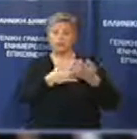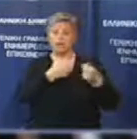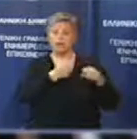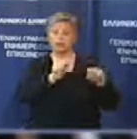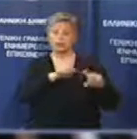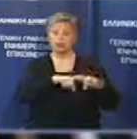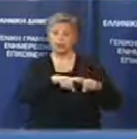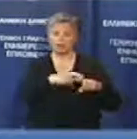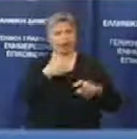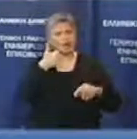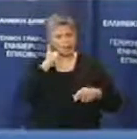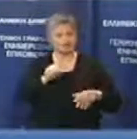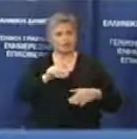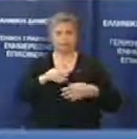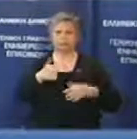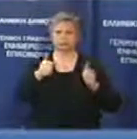βράδυ?